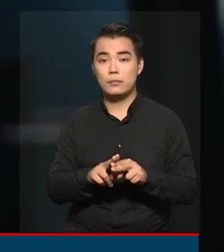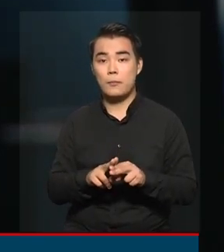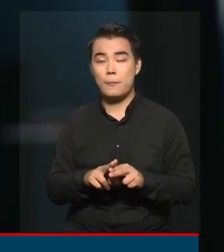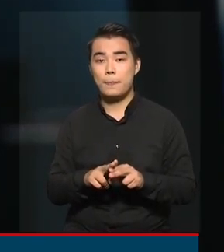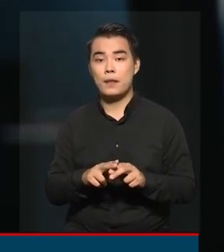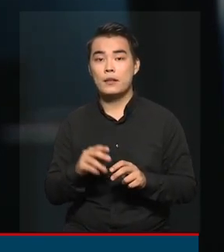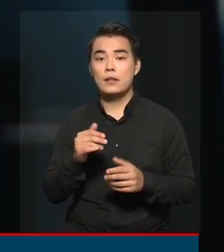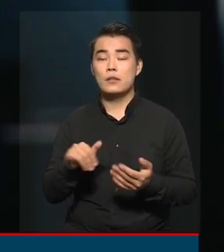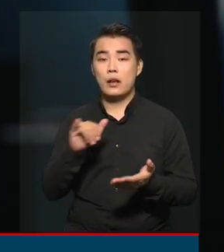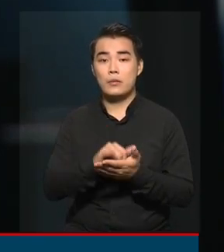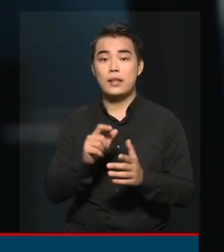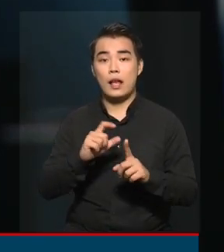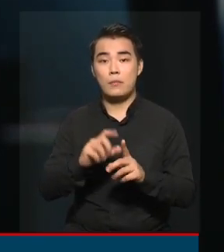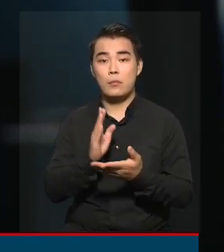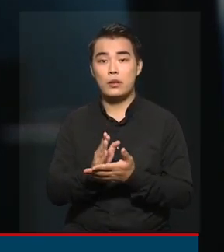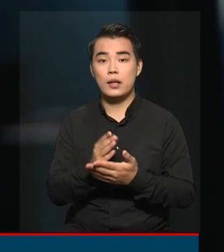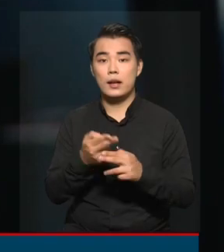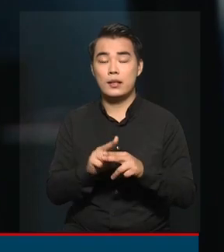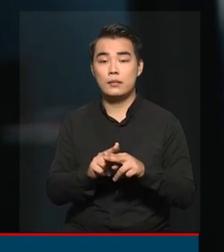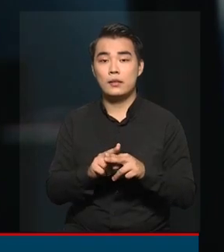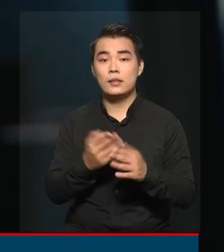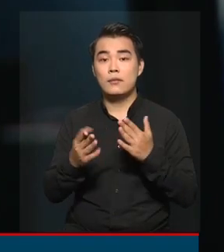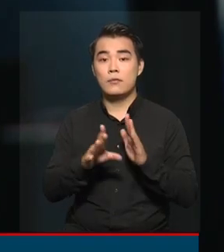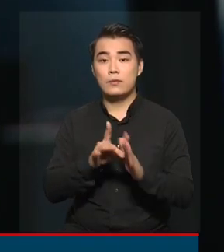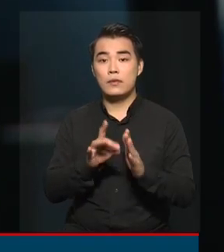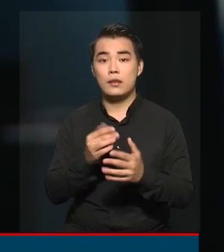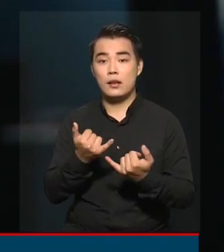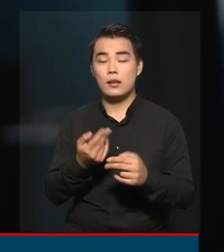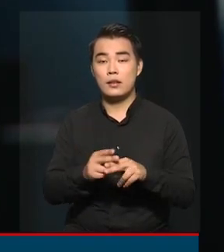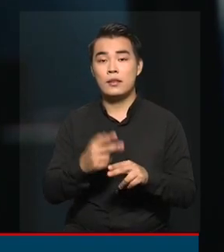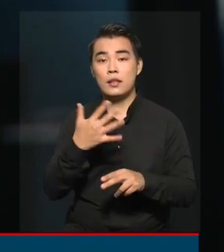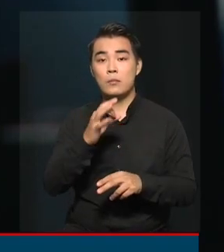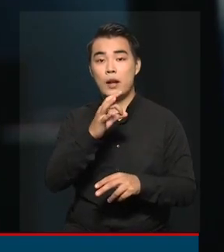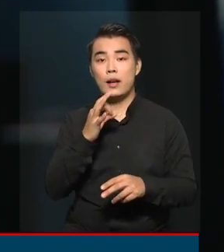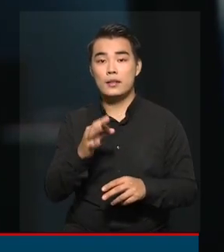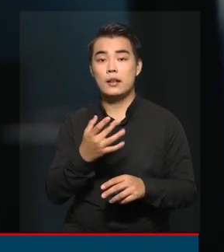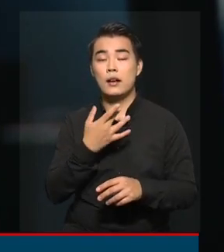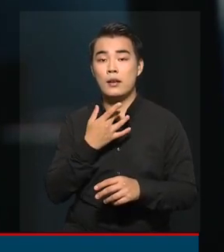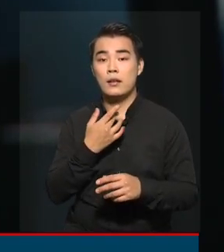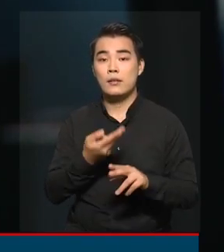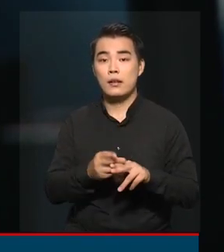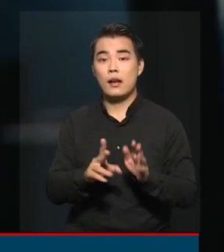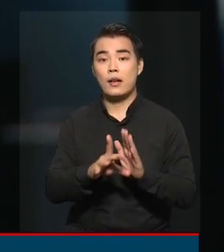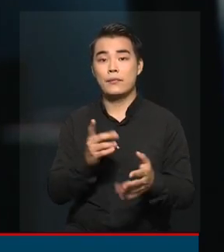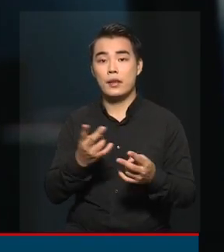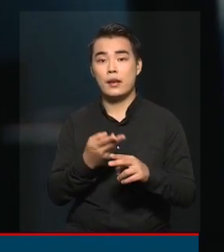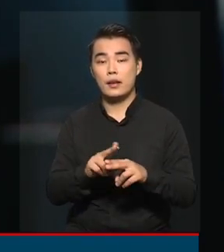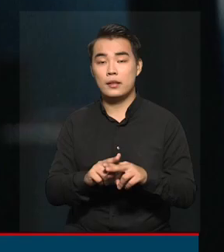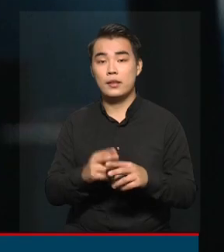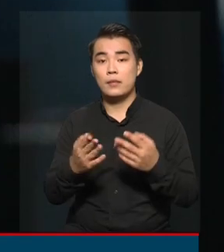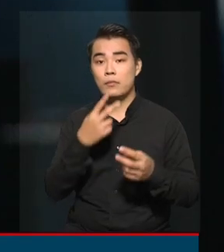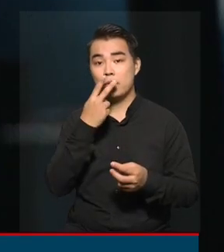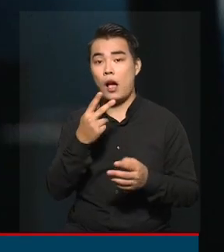деп статус алады. Яғни сайлаудың өту үшін сайлаушылардың 50% келіп дауыс беру керек. Соған қараған кезде